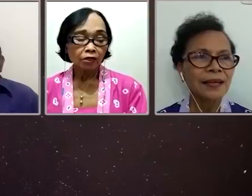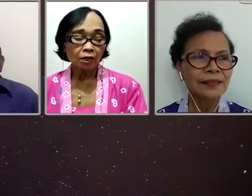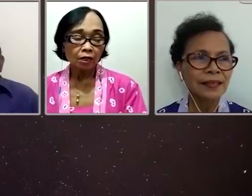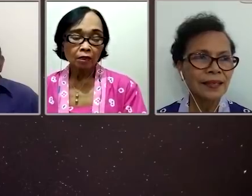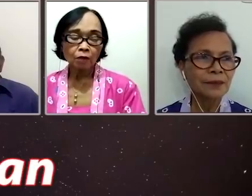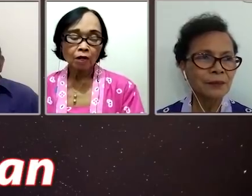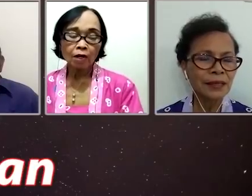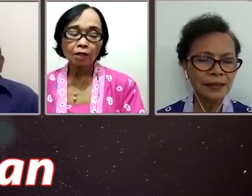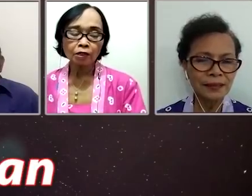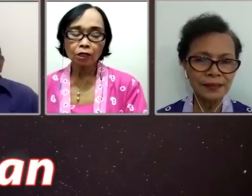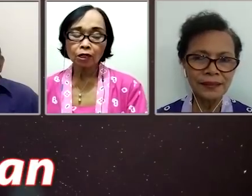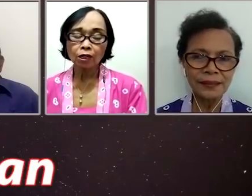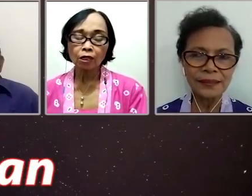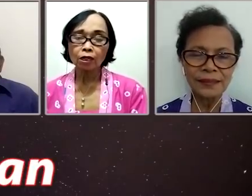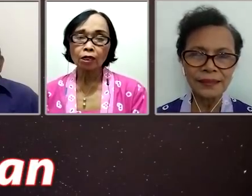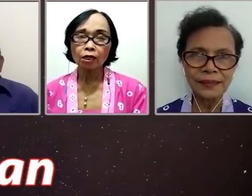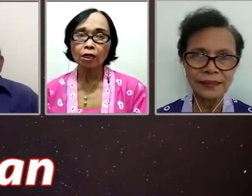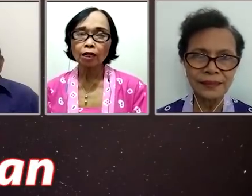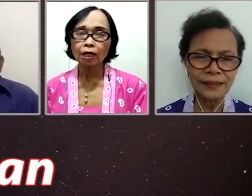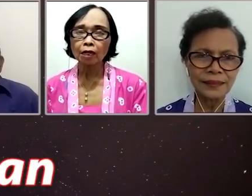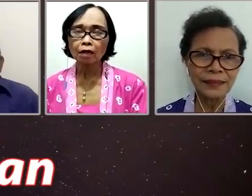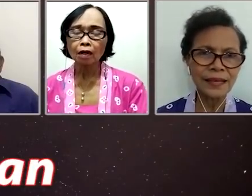tidak Mari